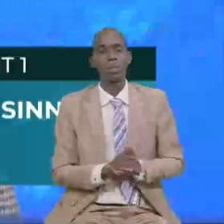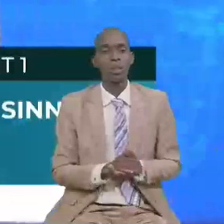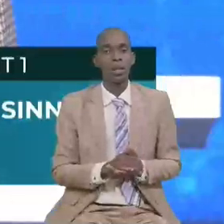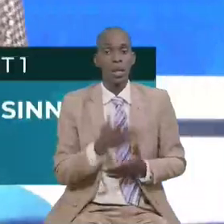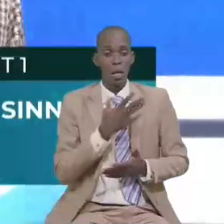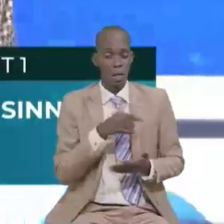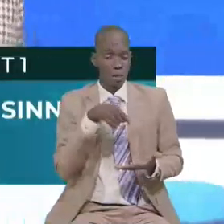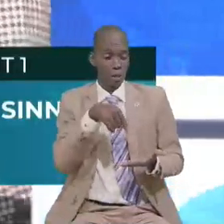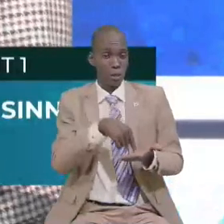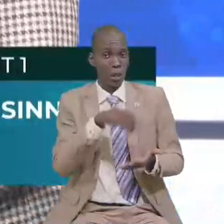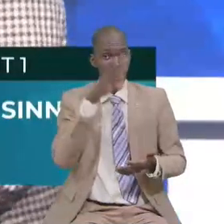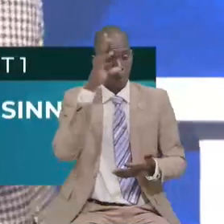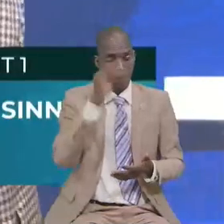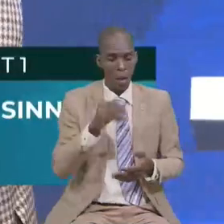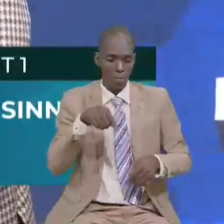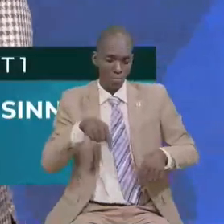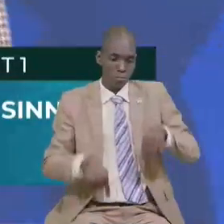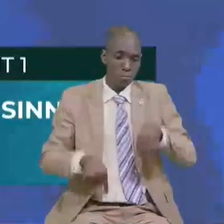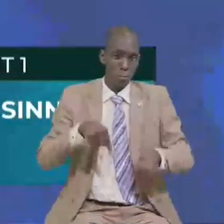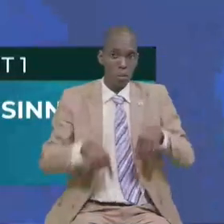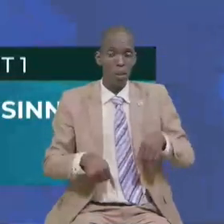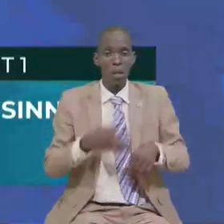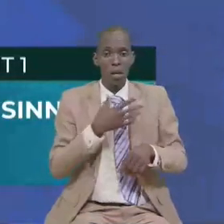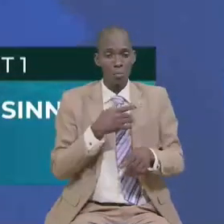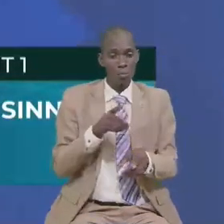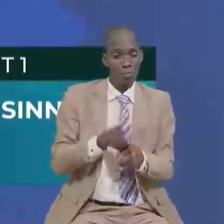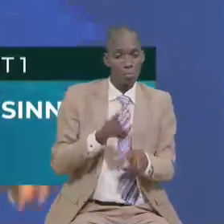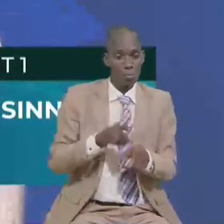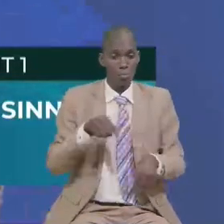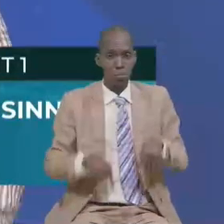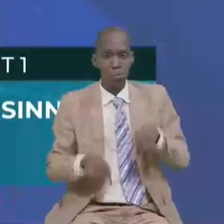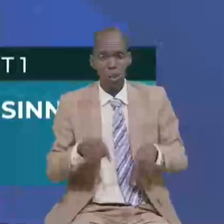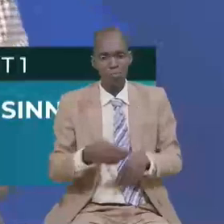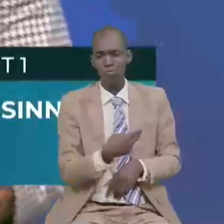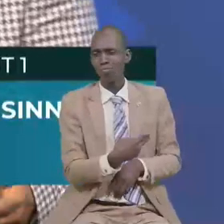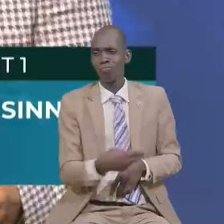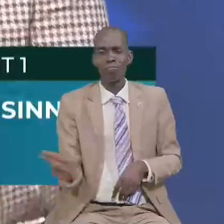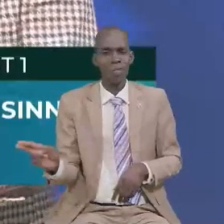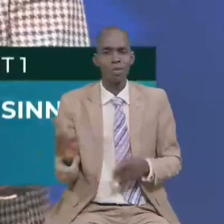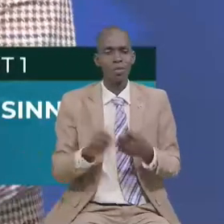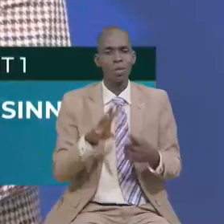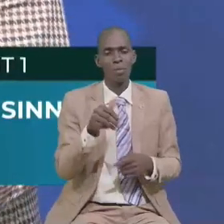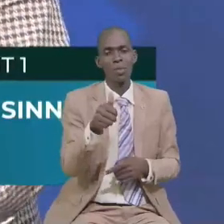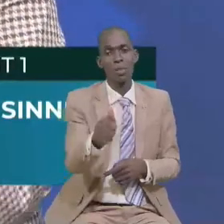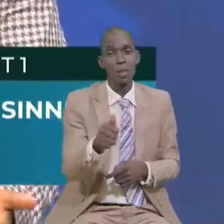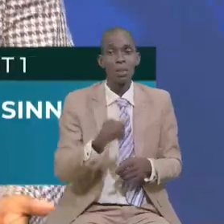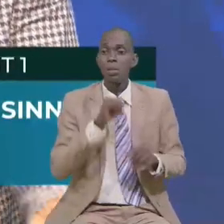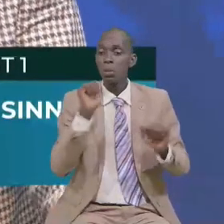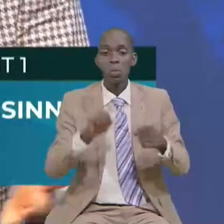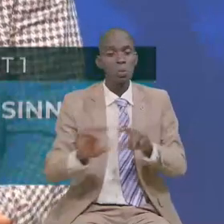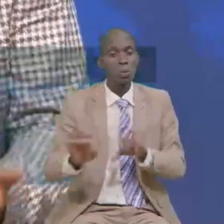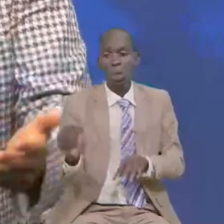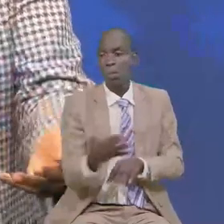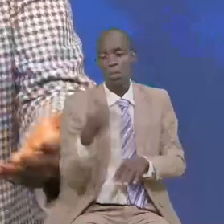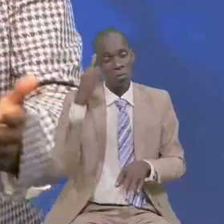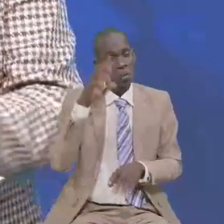ne soit arrivé. Et cet homme paralysé, impotent, inutile à lui-même, ne